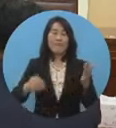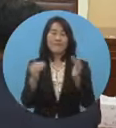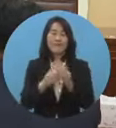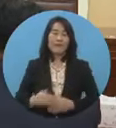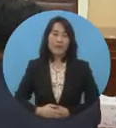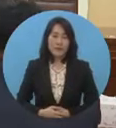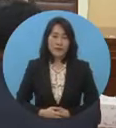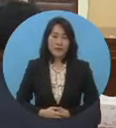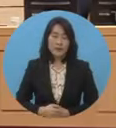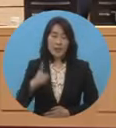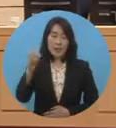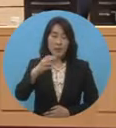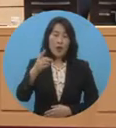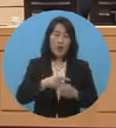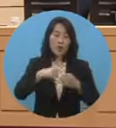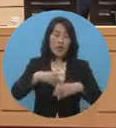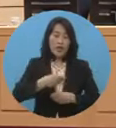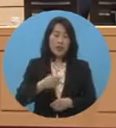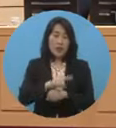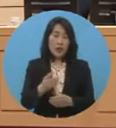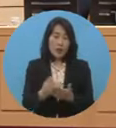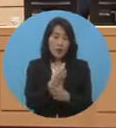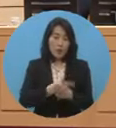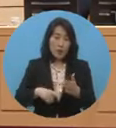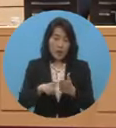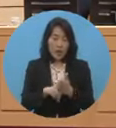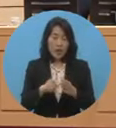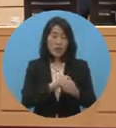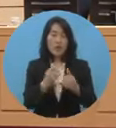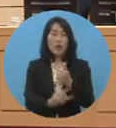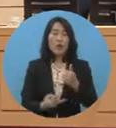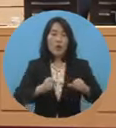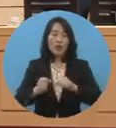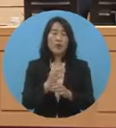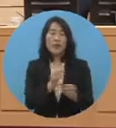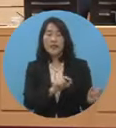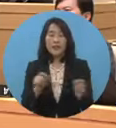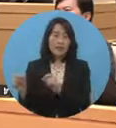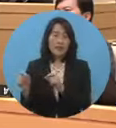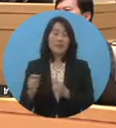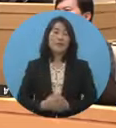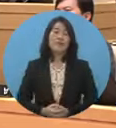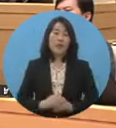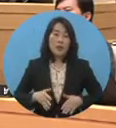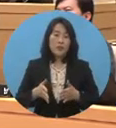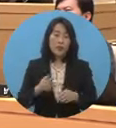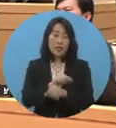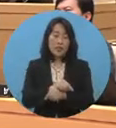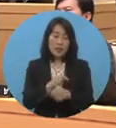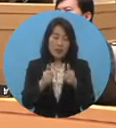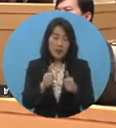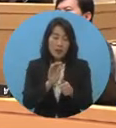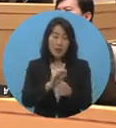했읍니다 또 한빛 원전 안전성 확보를 위해 한 미군 전 특별위원회 활동 기간 연장 철남 2